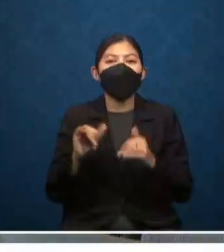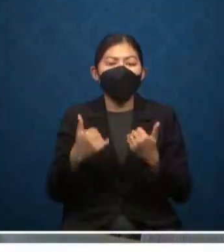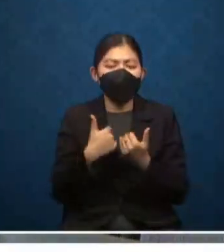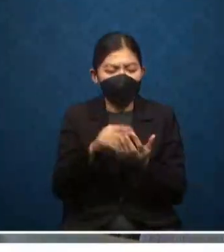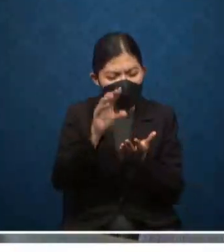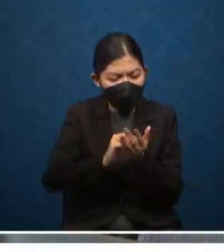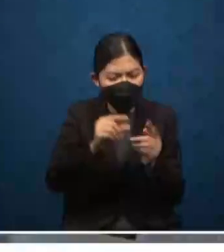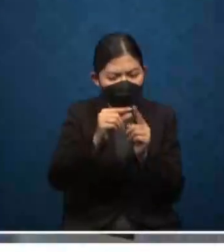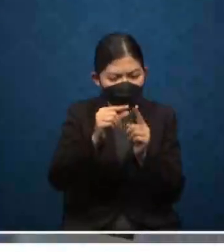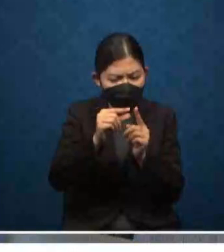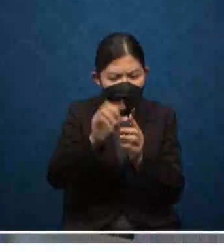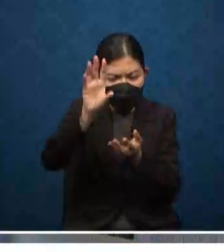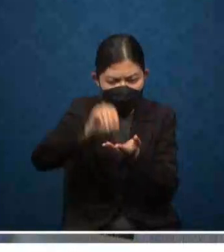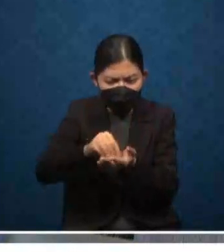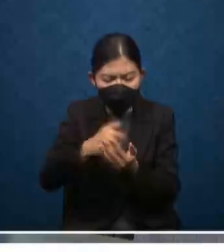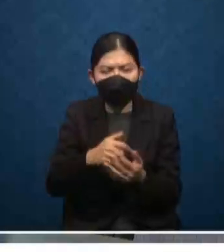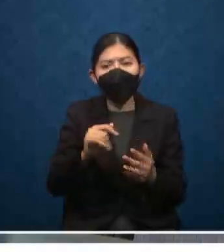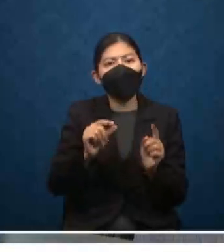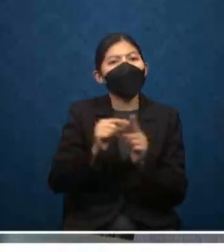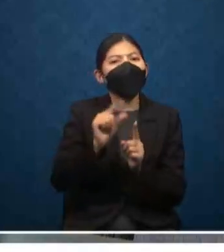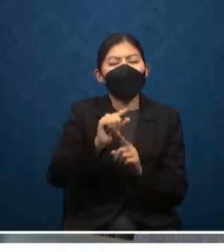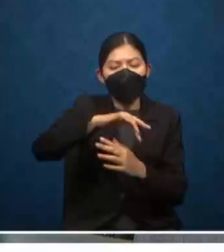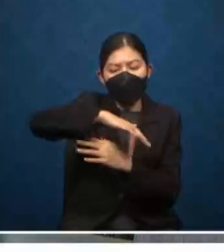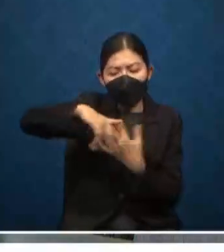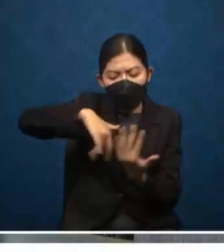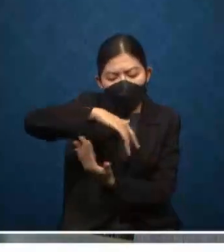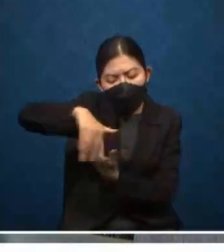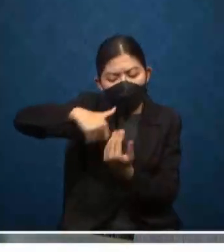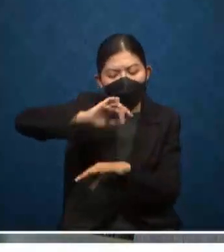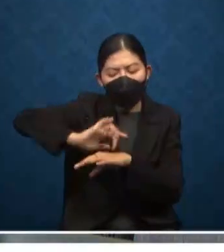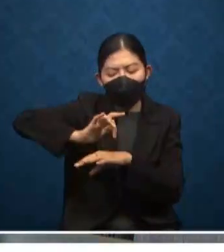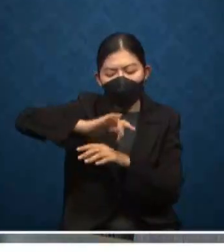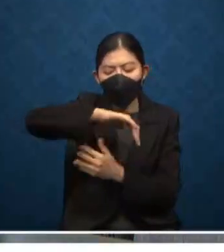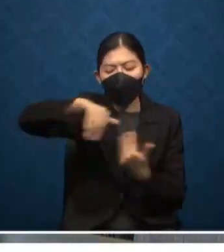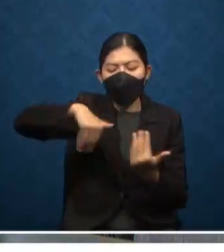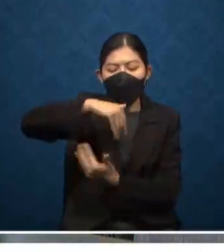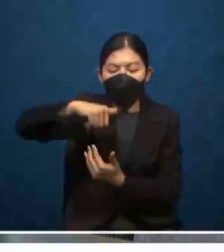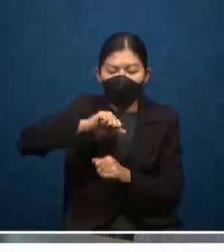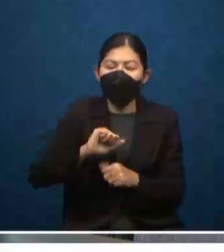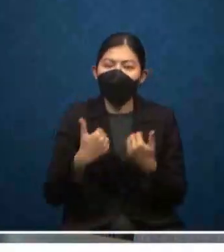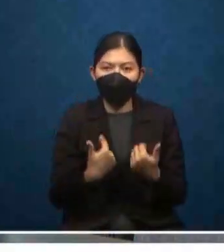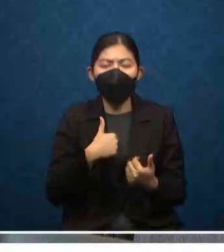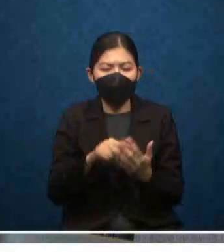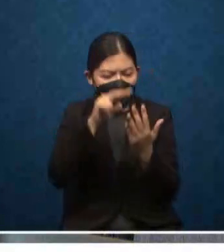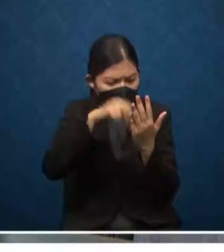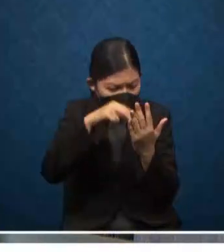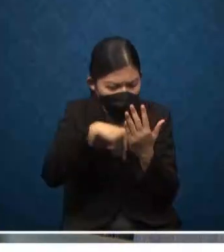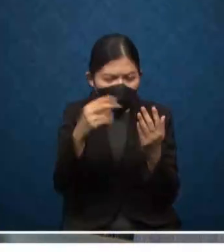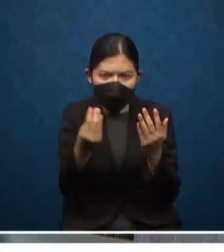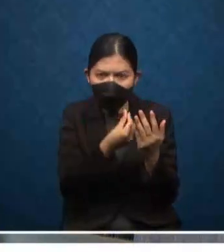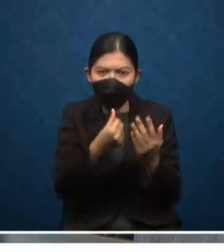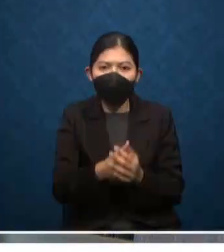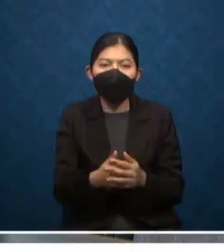อยคำว่าสิ่งแวดล้อมไว้ในกฎหมายฉบับนี้ดังที่ผมจะอ่านเร็วๆดังนี้ครับท่านประธานมาตร